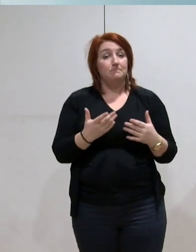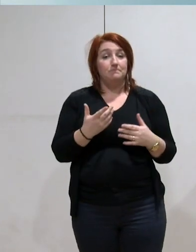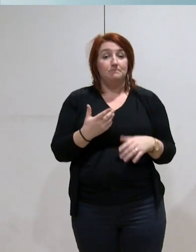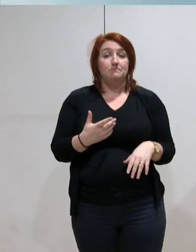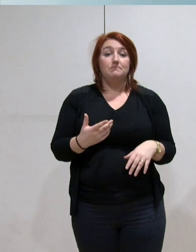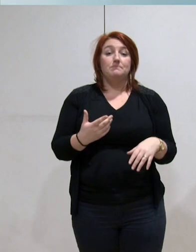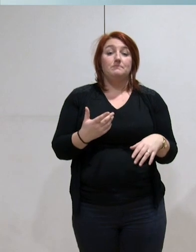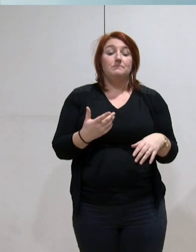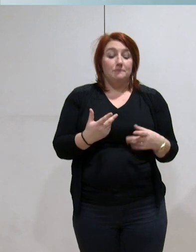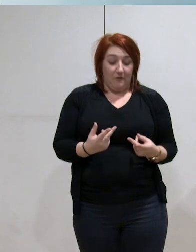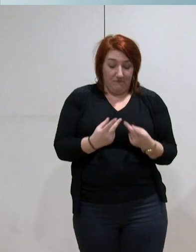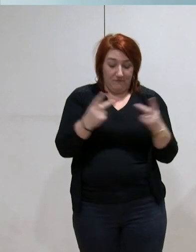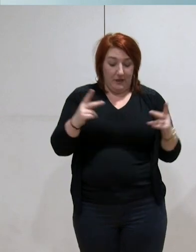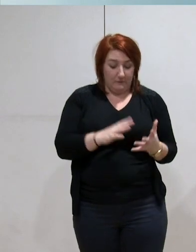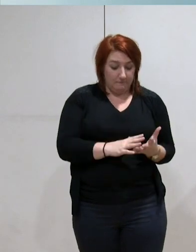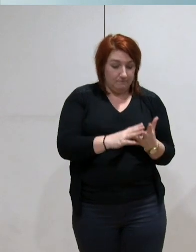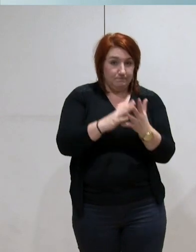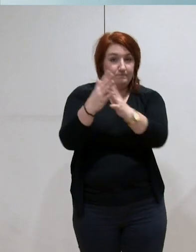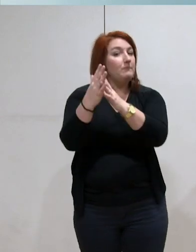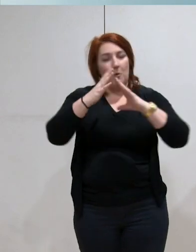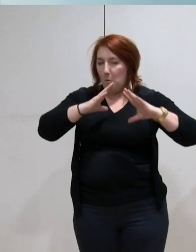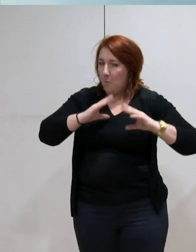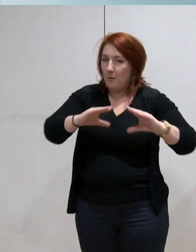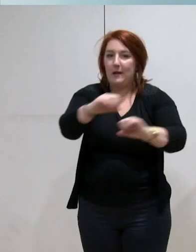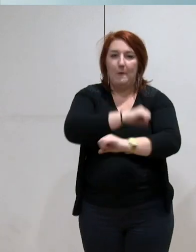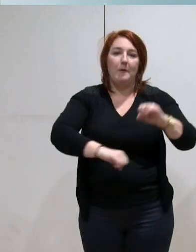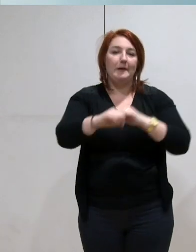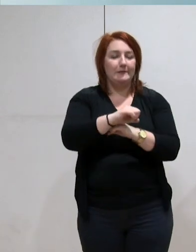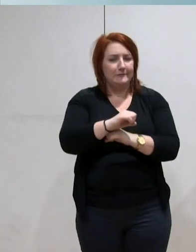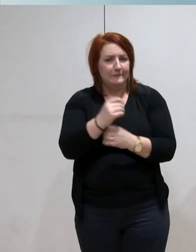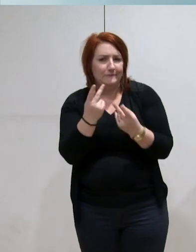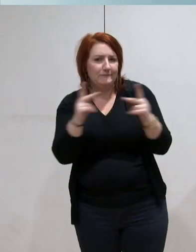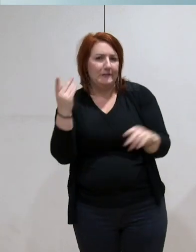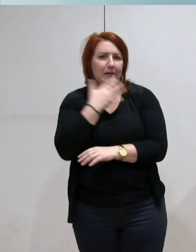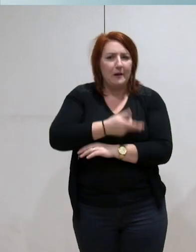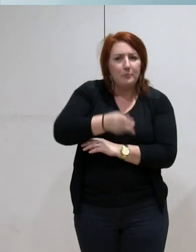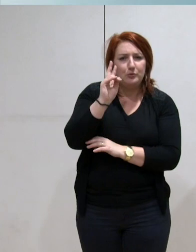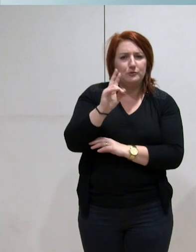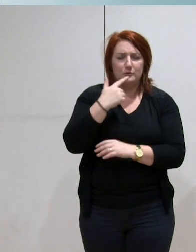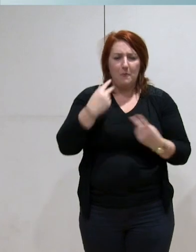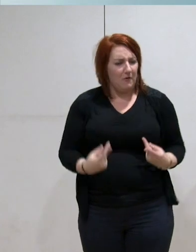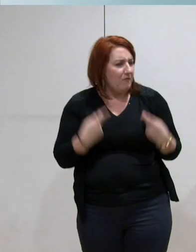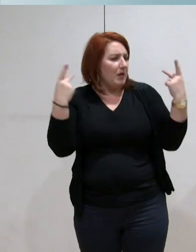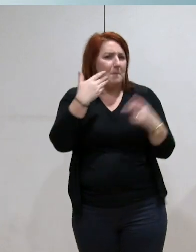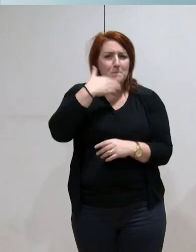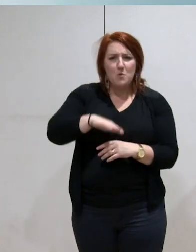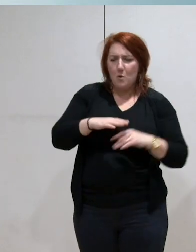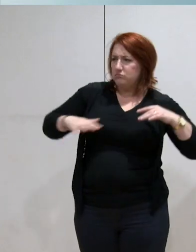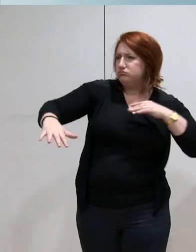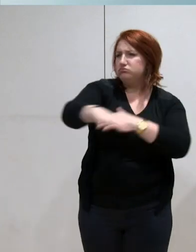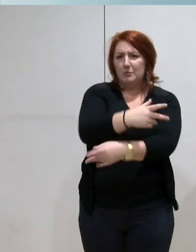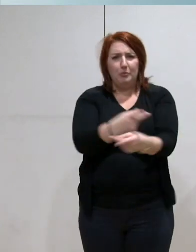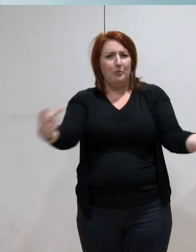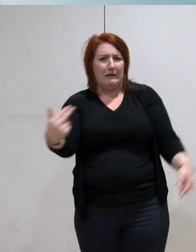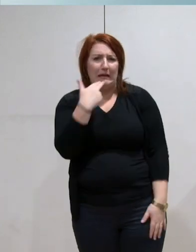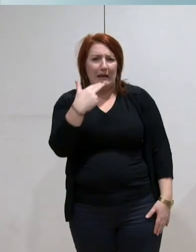ville en transition une ville plus agréable plus vivable avec des espaces publics de qualité végétalisés des